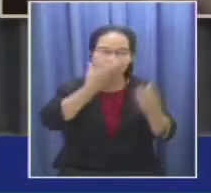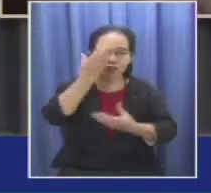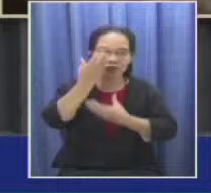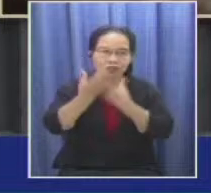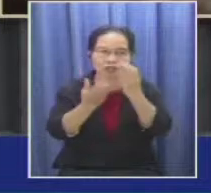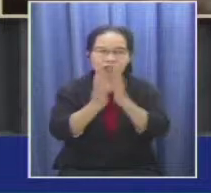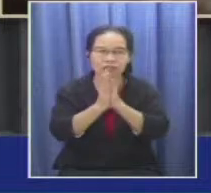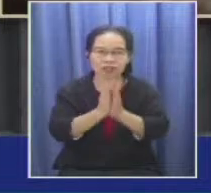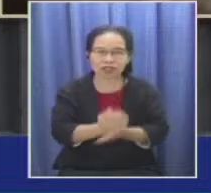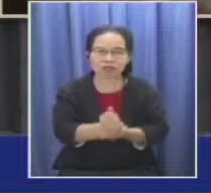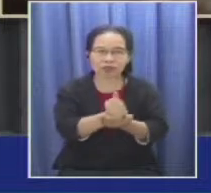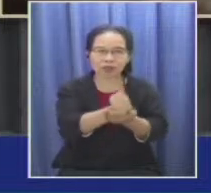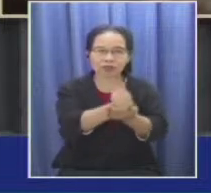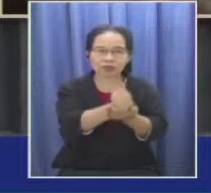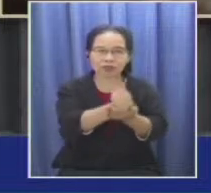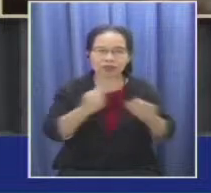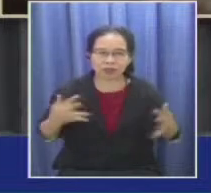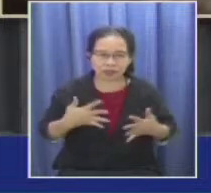bi ne ho yesu